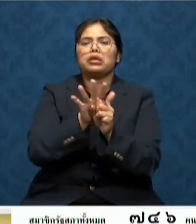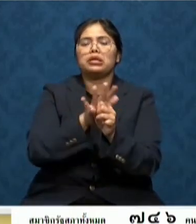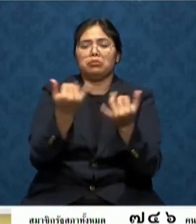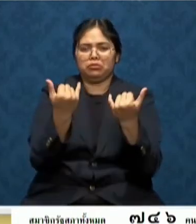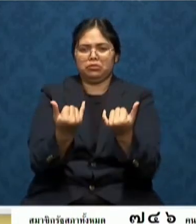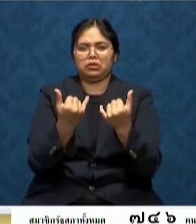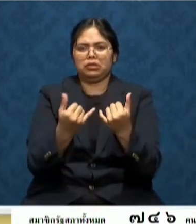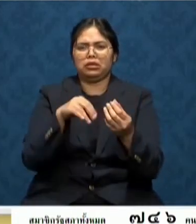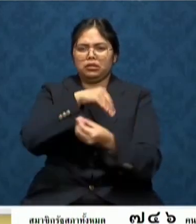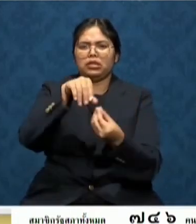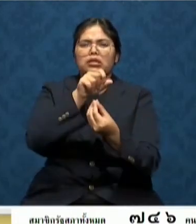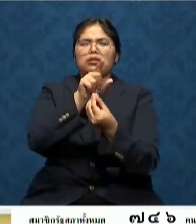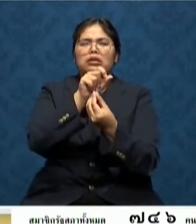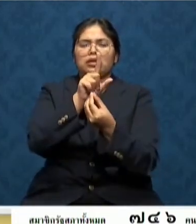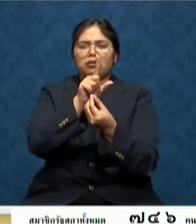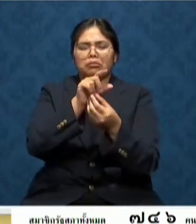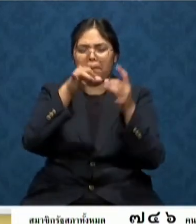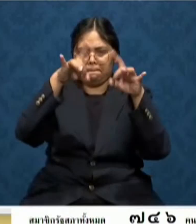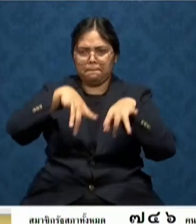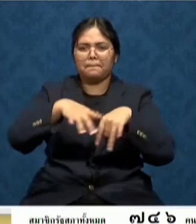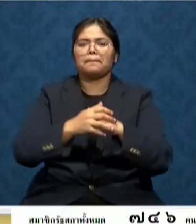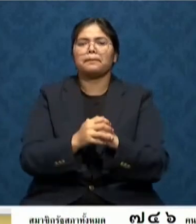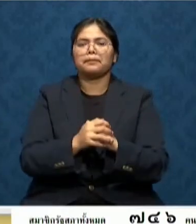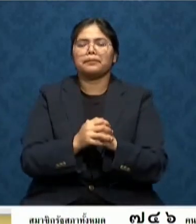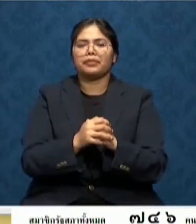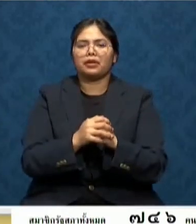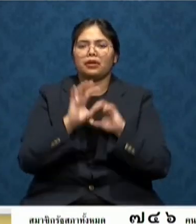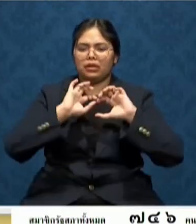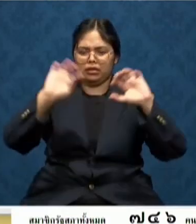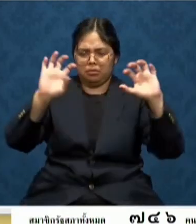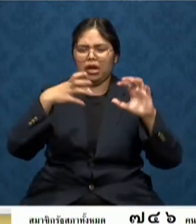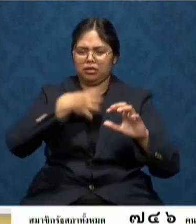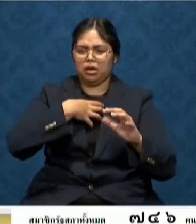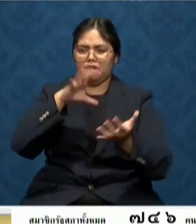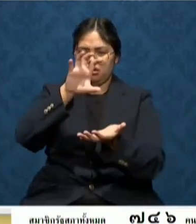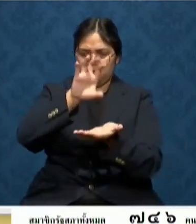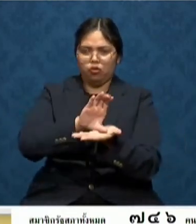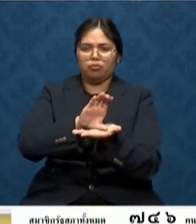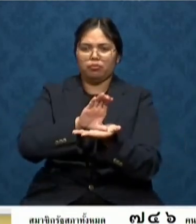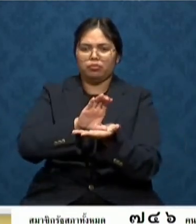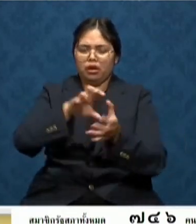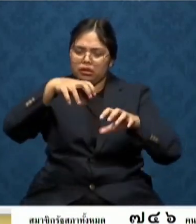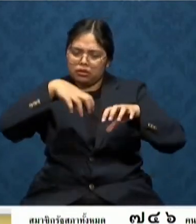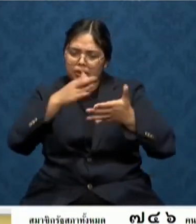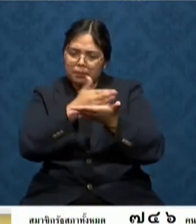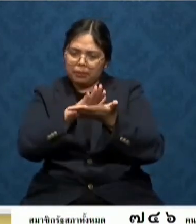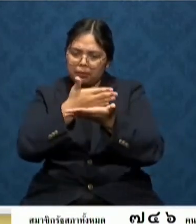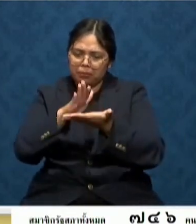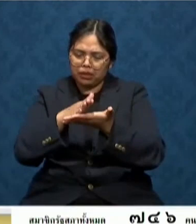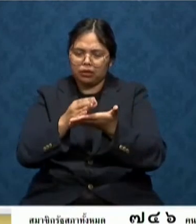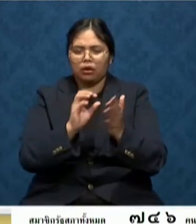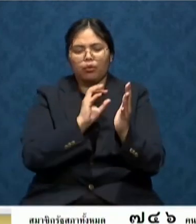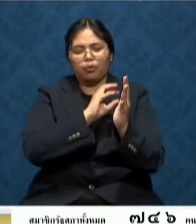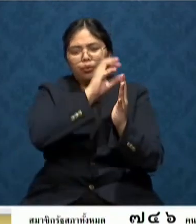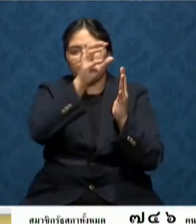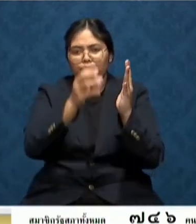ี่เศรษกิเปลาบาง ในช่วงเวลาที่ัรฐบาลต้องการงบประมาณในการจัดสัน ไปสู่ภาส่ว